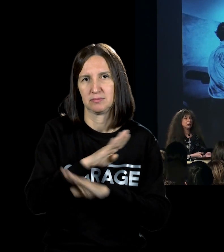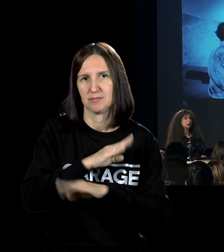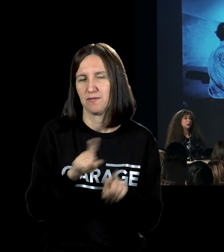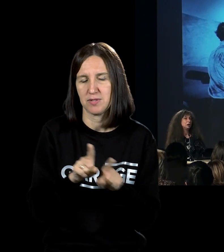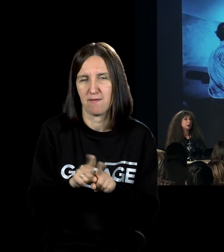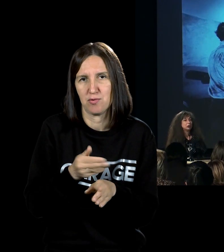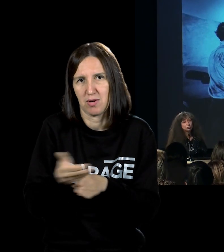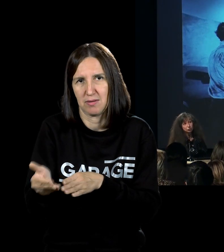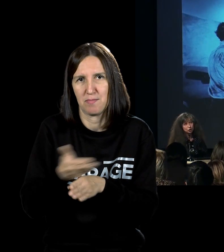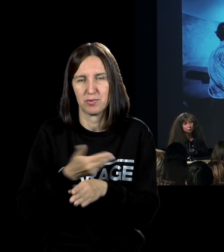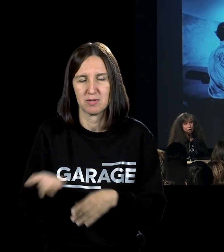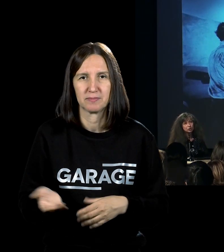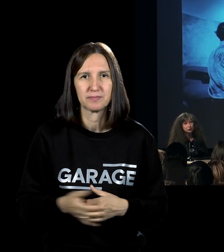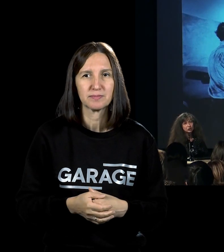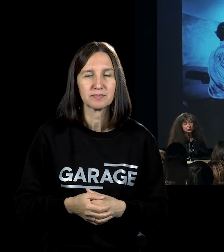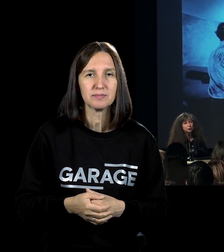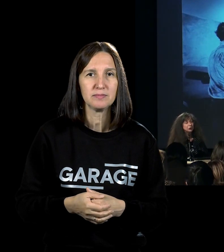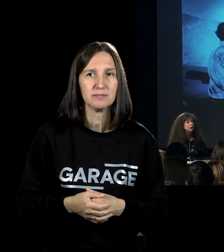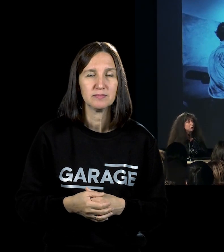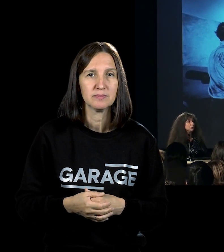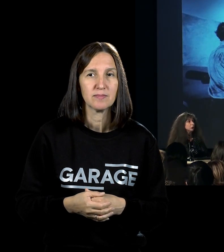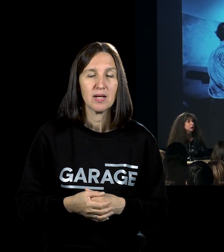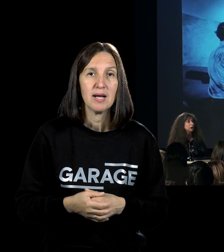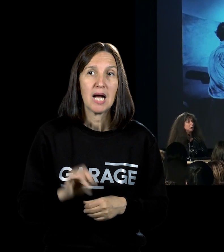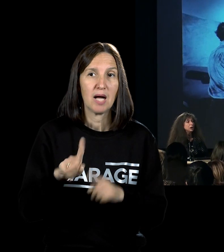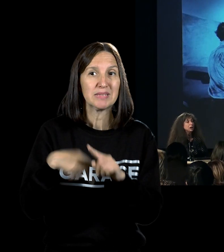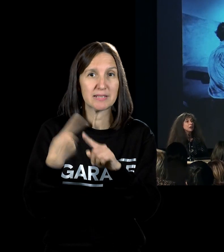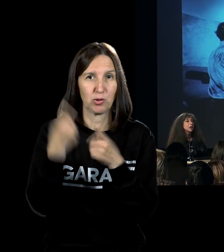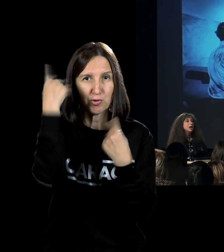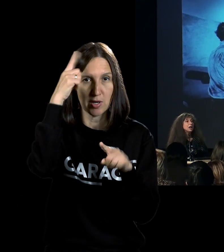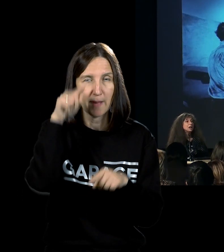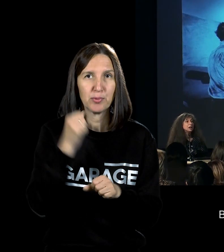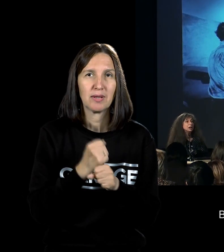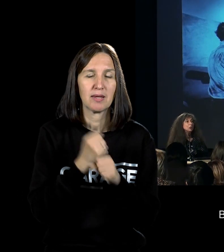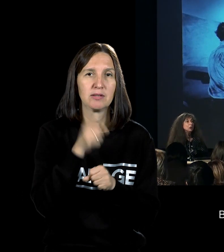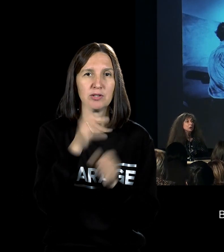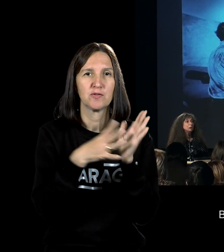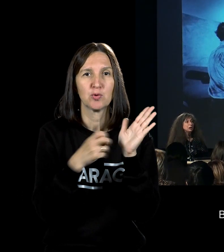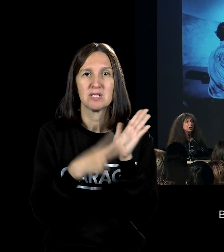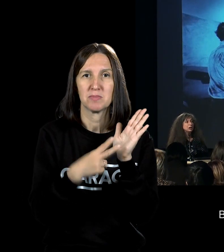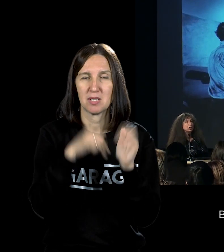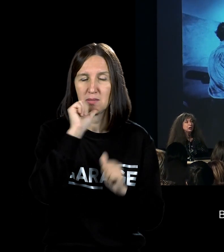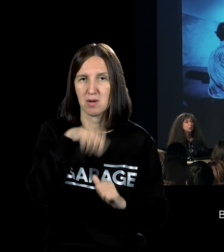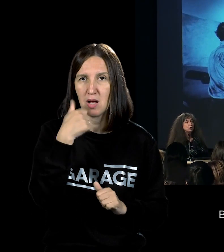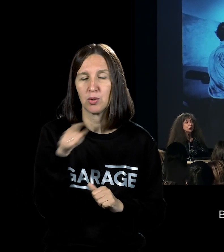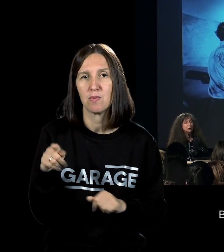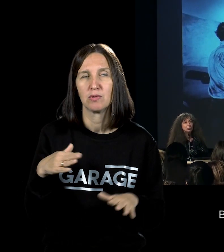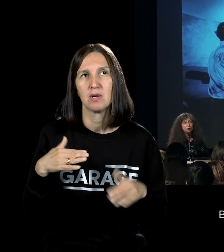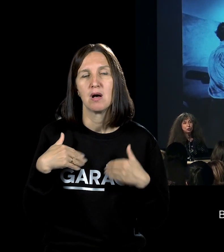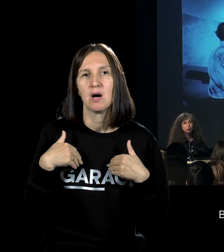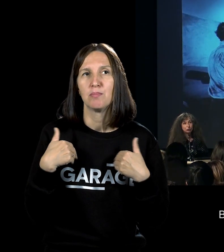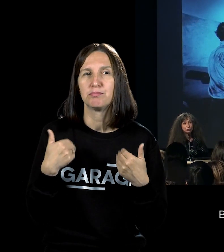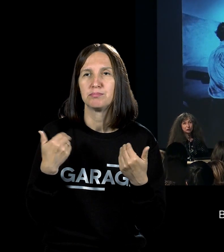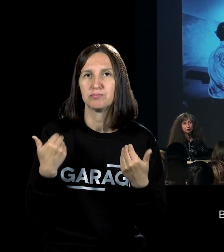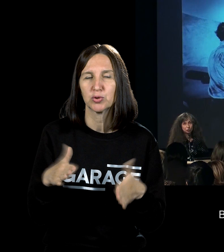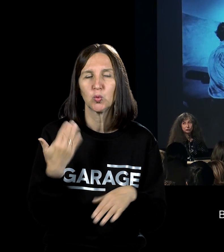ему предлагают сделать, уже сделать ретроспективу в музее Уитни, и он предлагает такую же